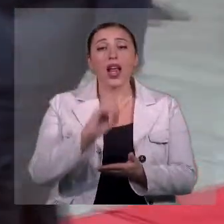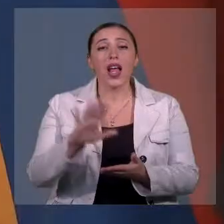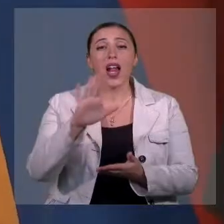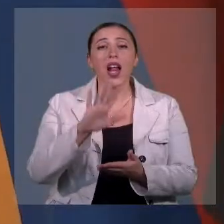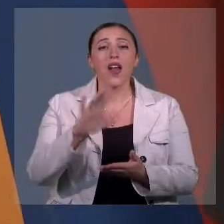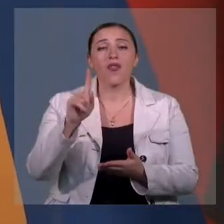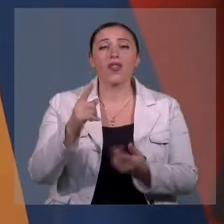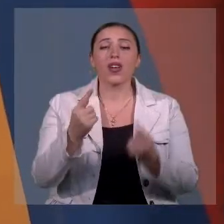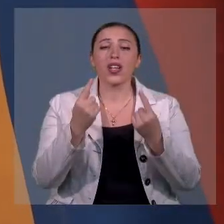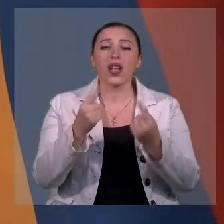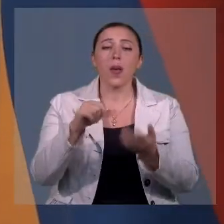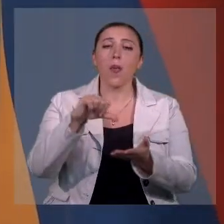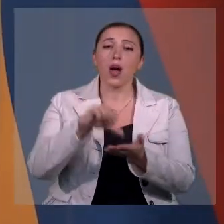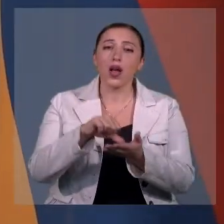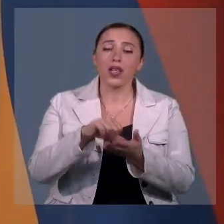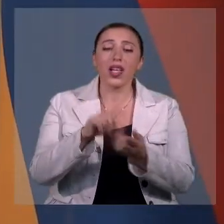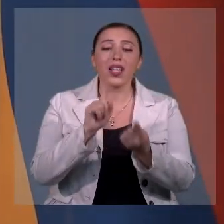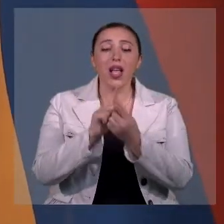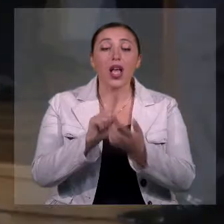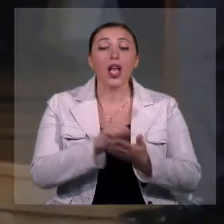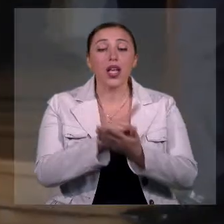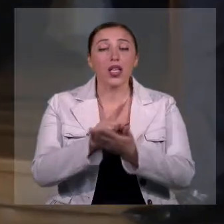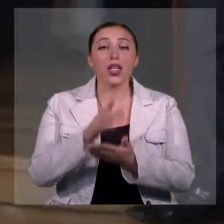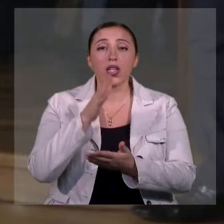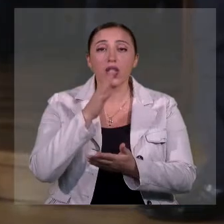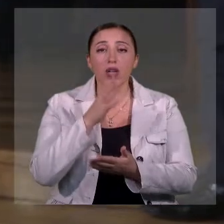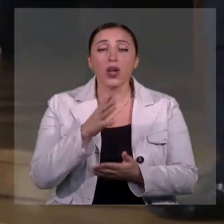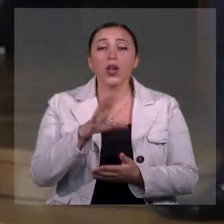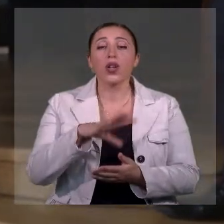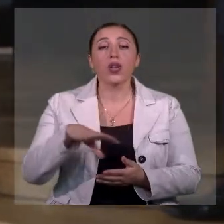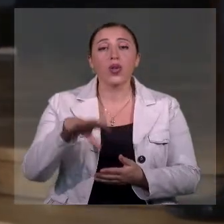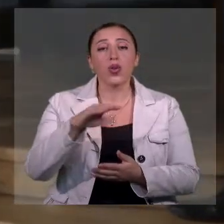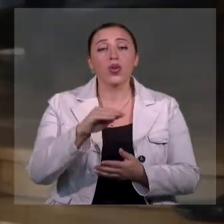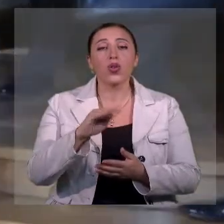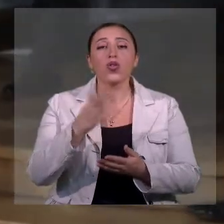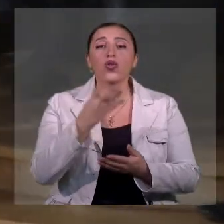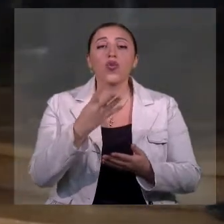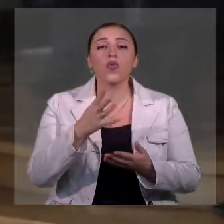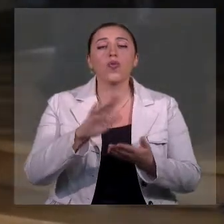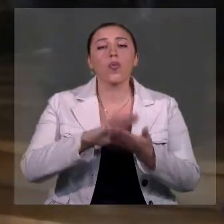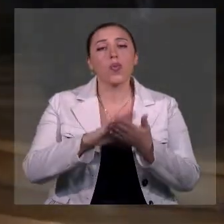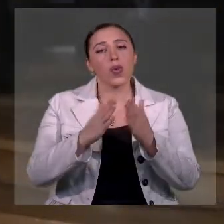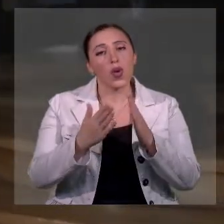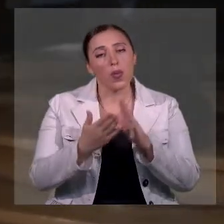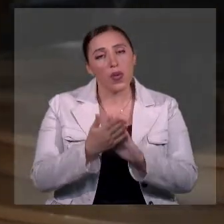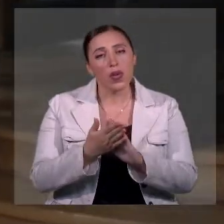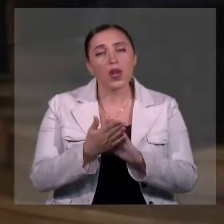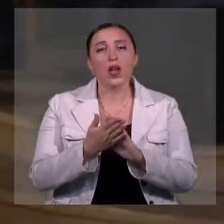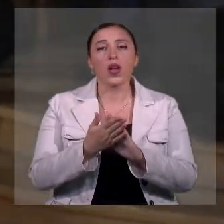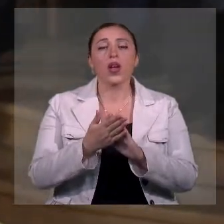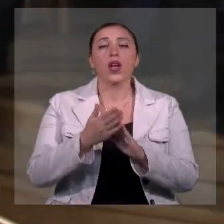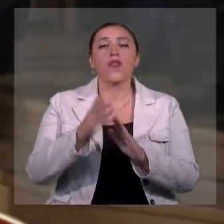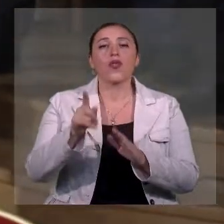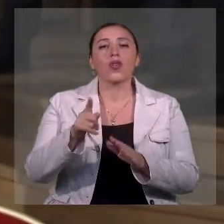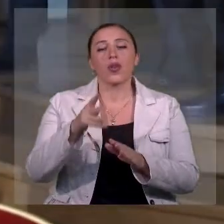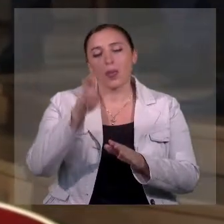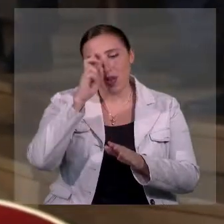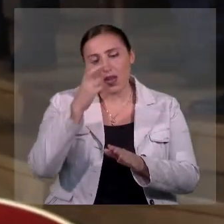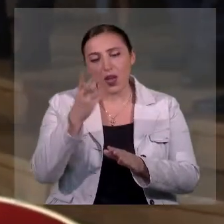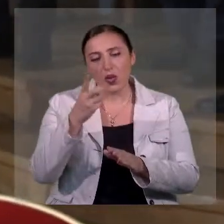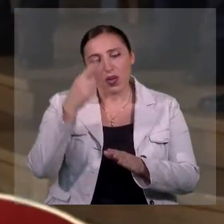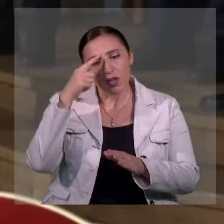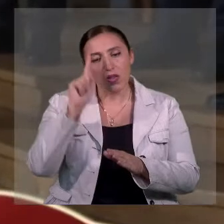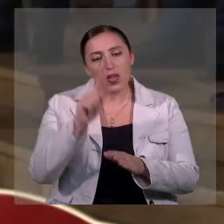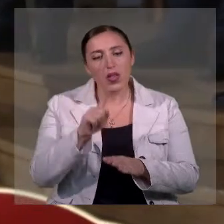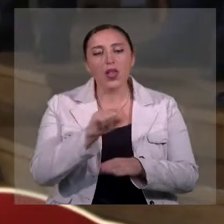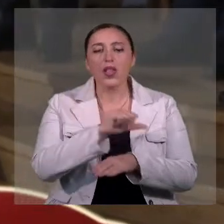առաջնորդների մասնակցության բանակցությունների արդյունքում կողմերը քառակողմ հայտարարություն ունեցին, որով համաձայնեցին ճանաչել միմյանց երկրների